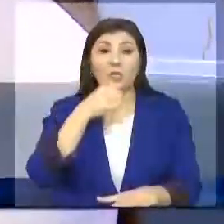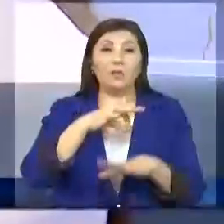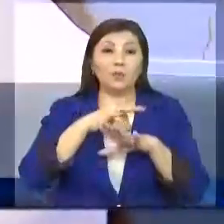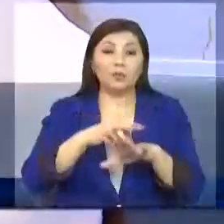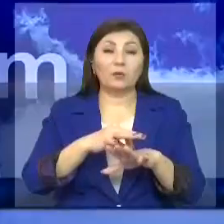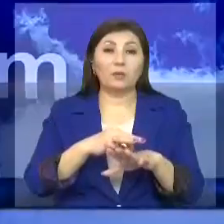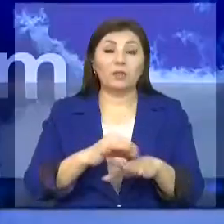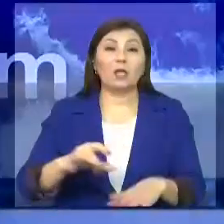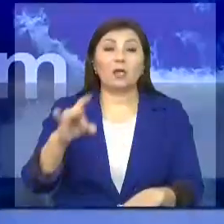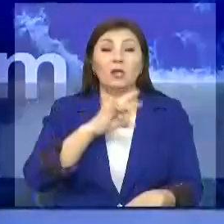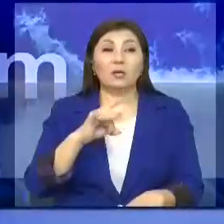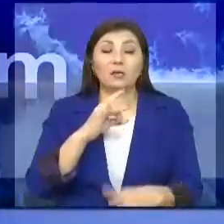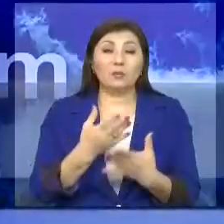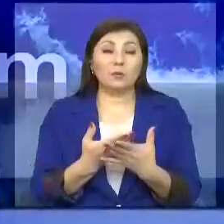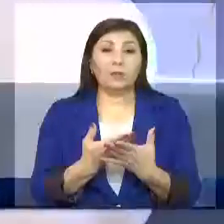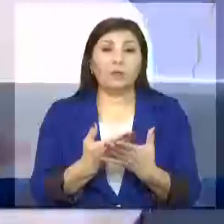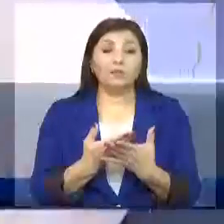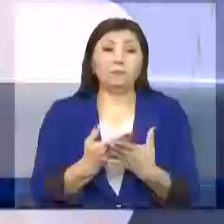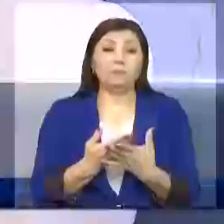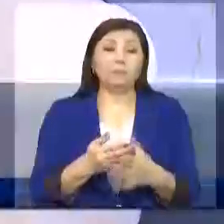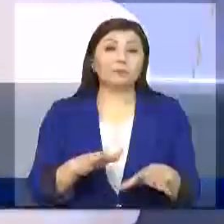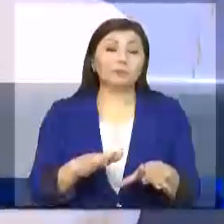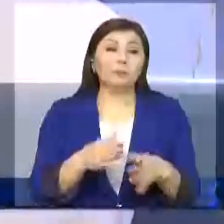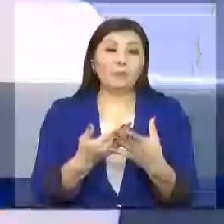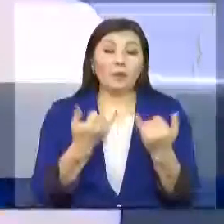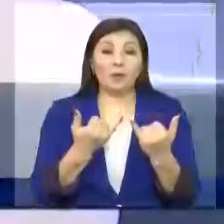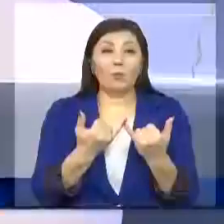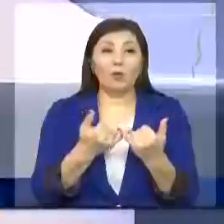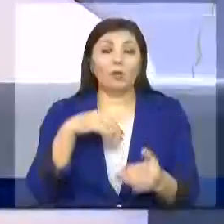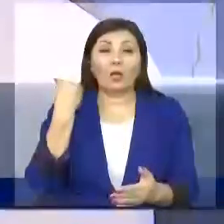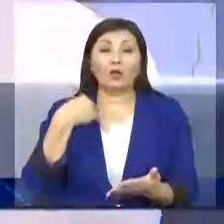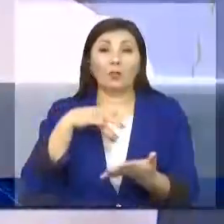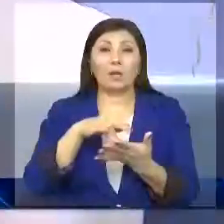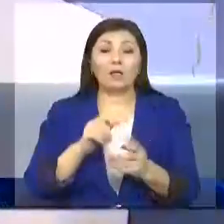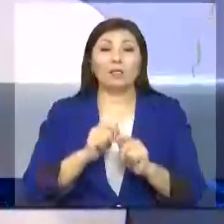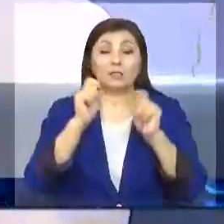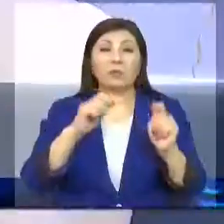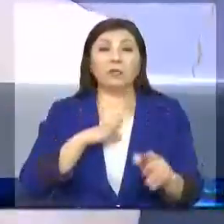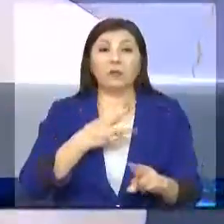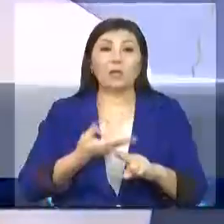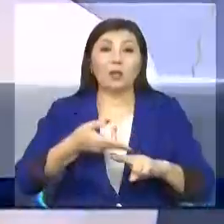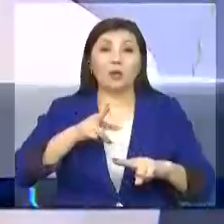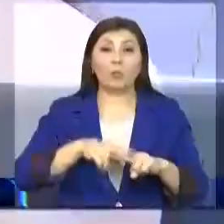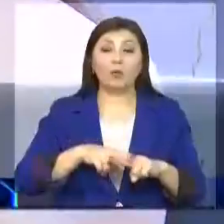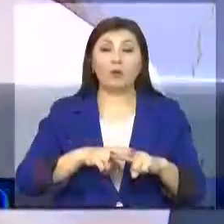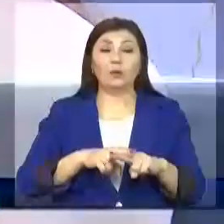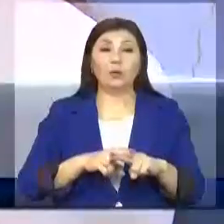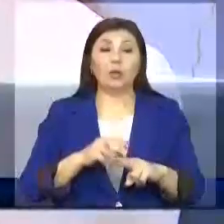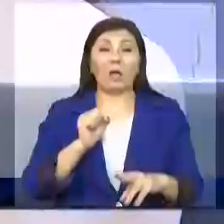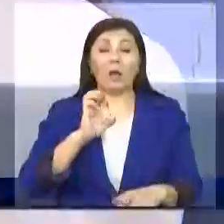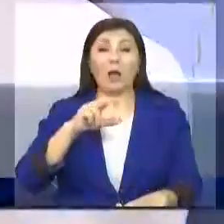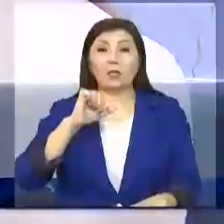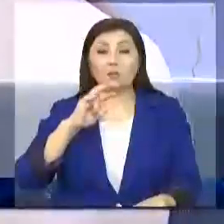өтеміз Республика сарайында. Бүгін Аланың қалауымен Ақтөбе қаласында ашып отыр. Жалпы бұл Аспан